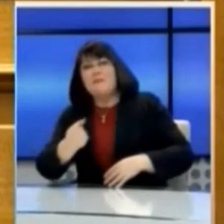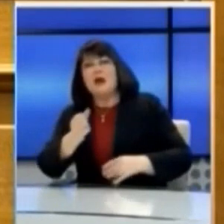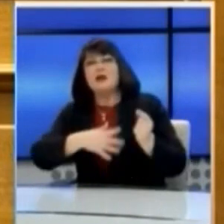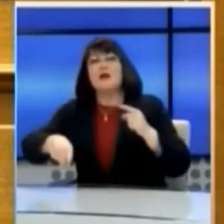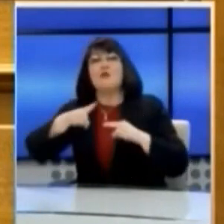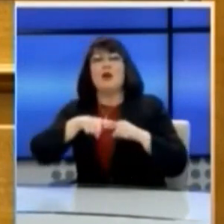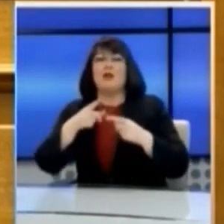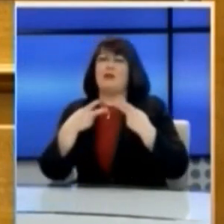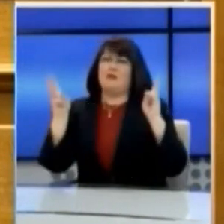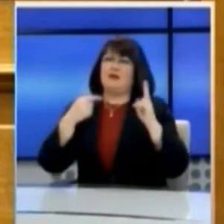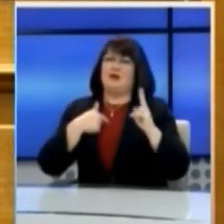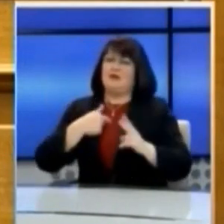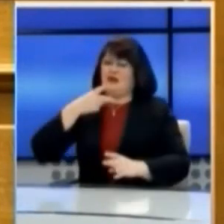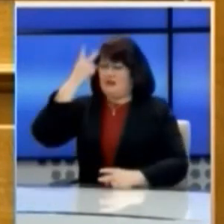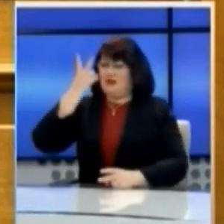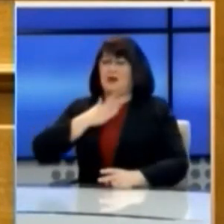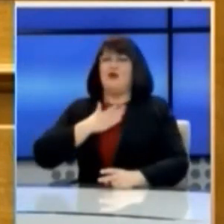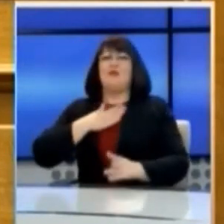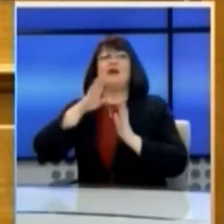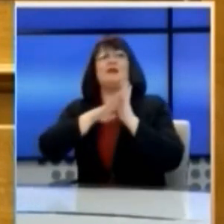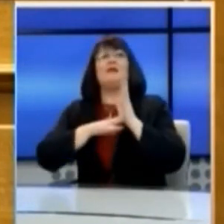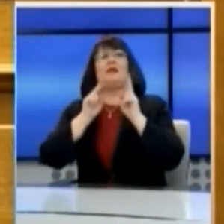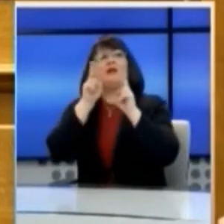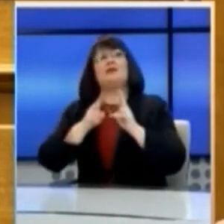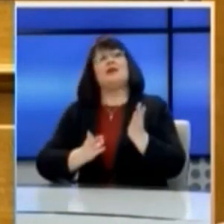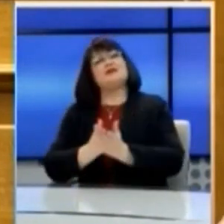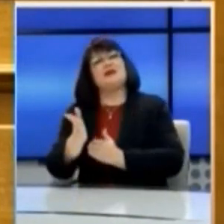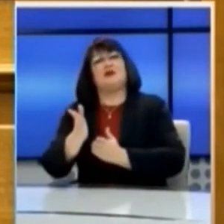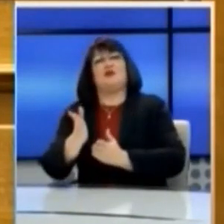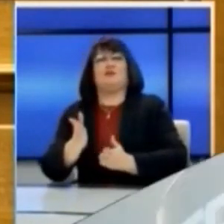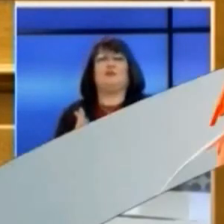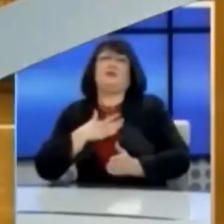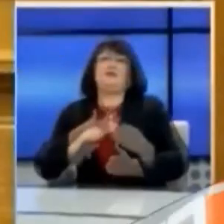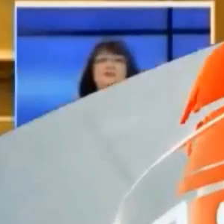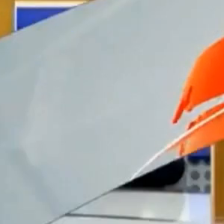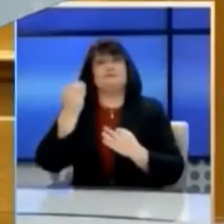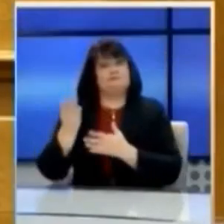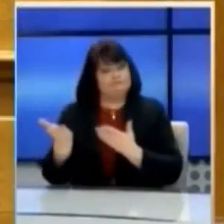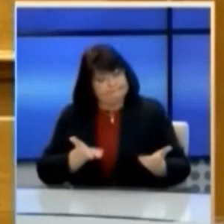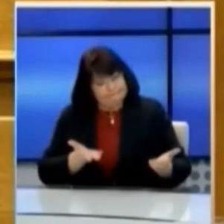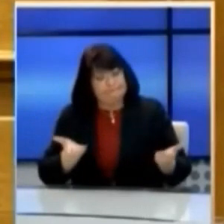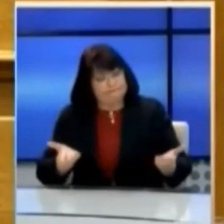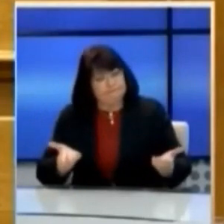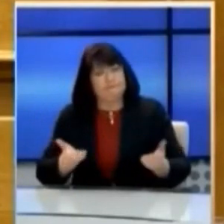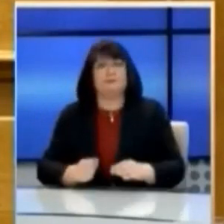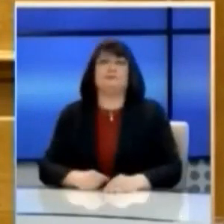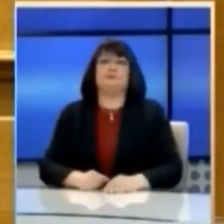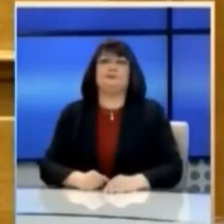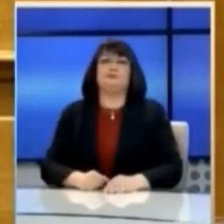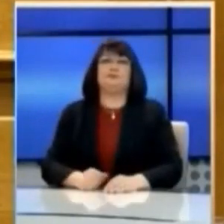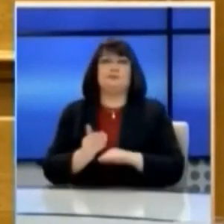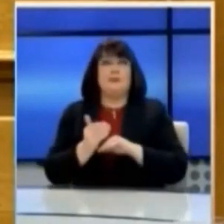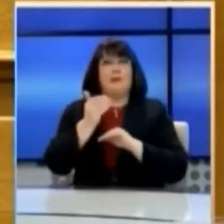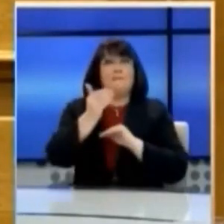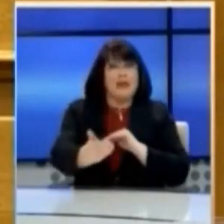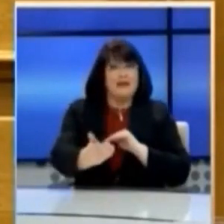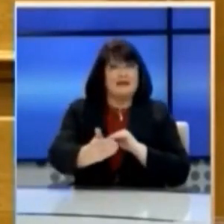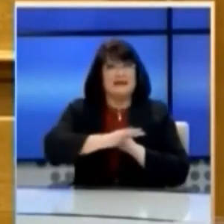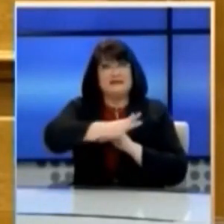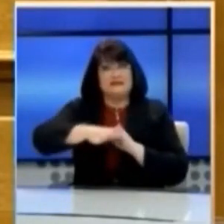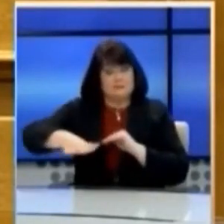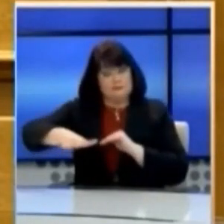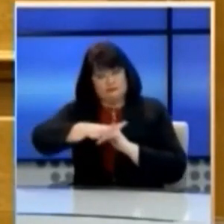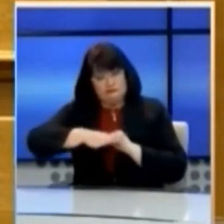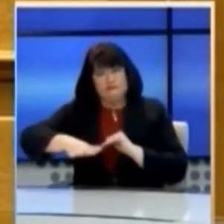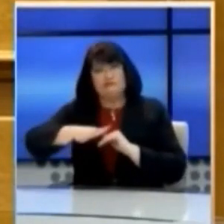ό,τι τις επιτρέπουν οι κανόνες του διεθνούς δικαίου. Καλωσορίζουμε την επέκταση των χωρικών